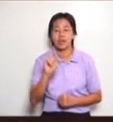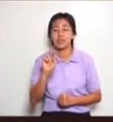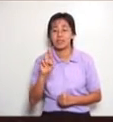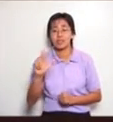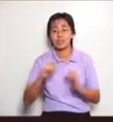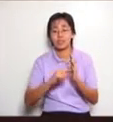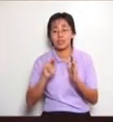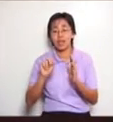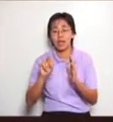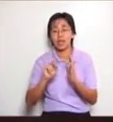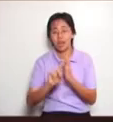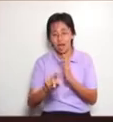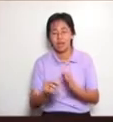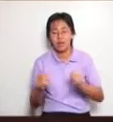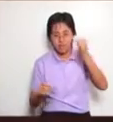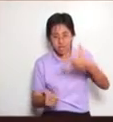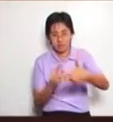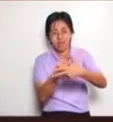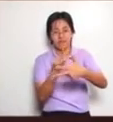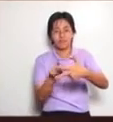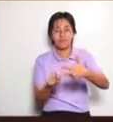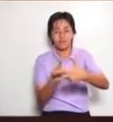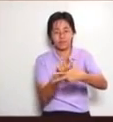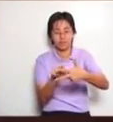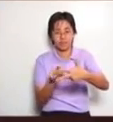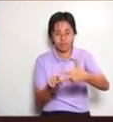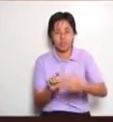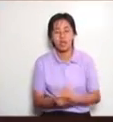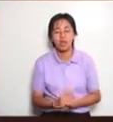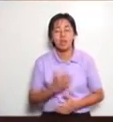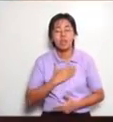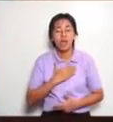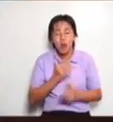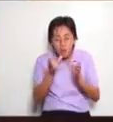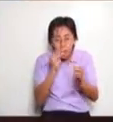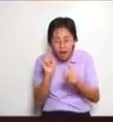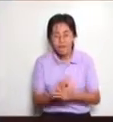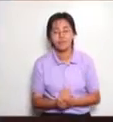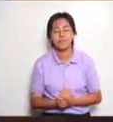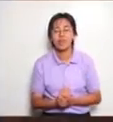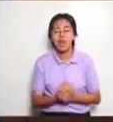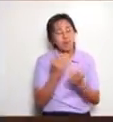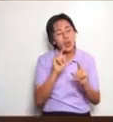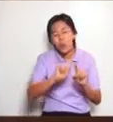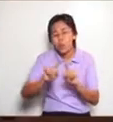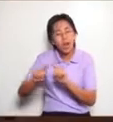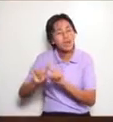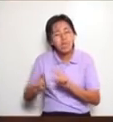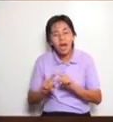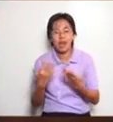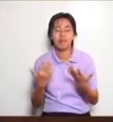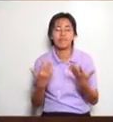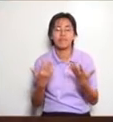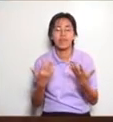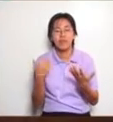์ ไรัคคือทำัษณะสามเปา str şาะการุกศาพิีนในจากอาวาน